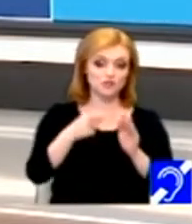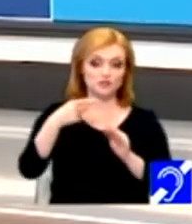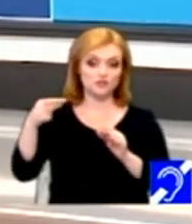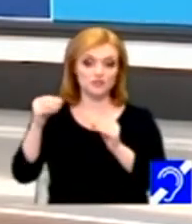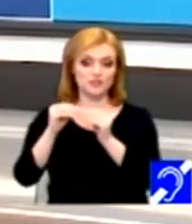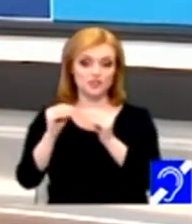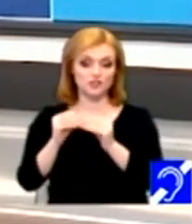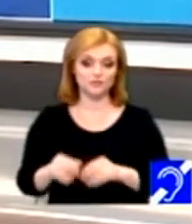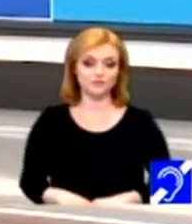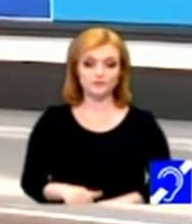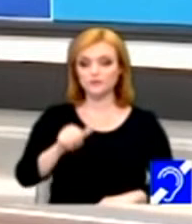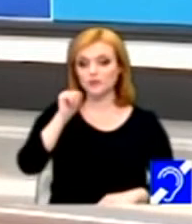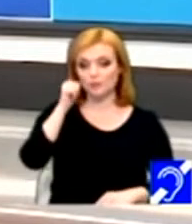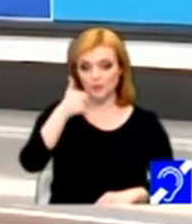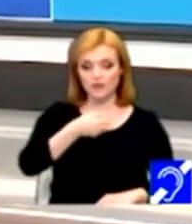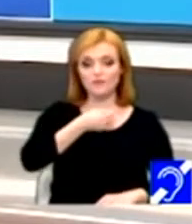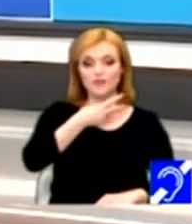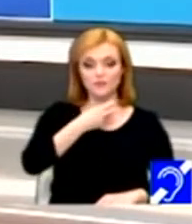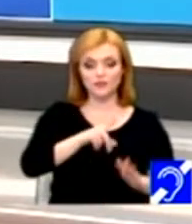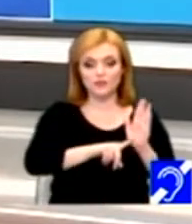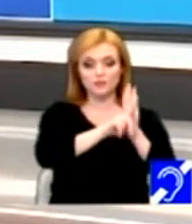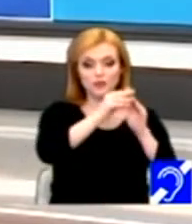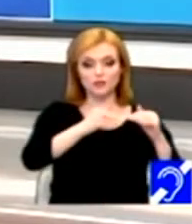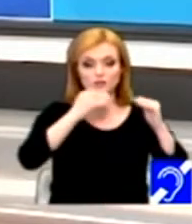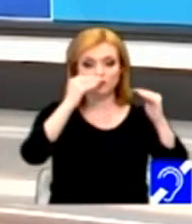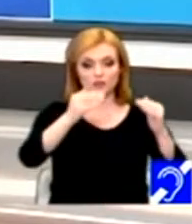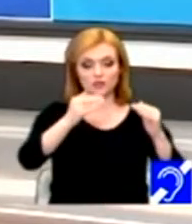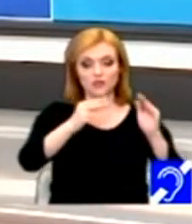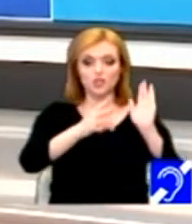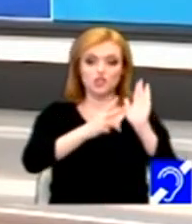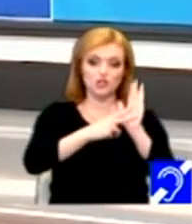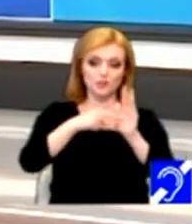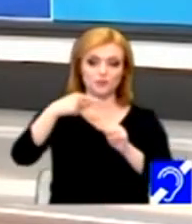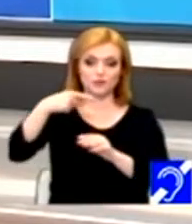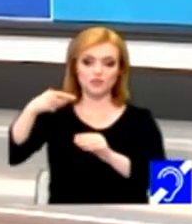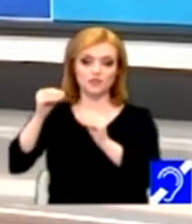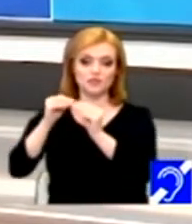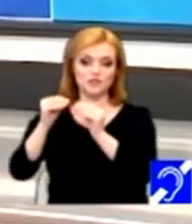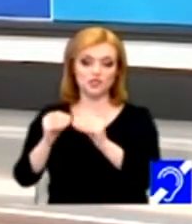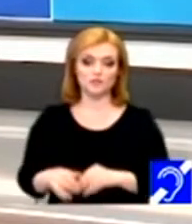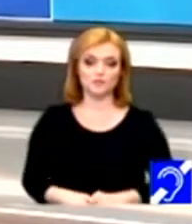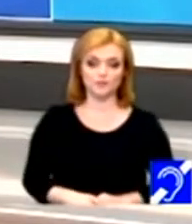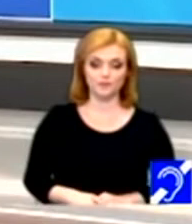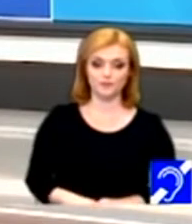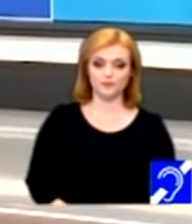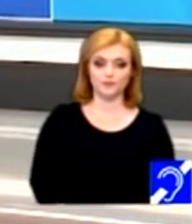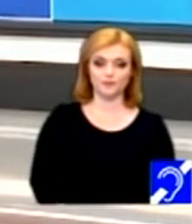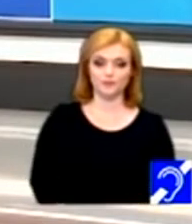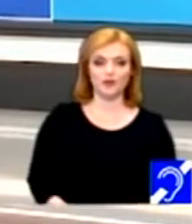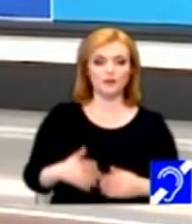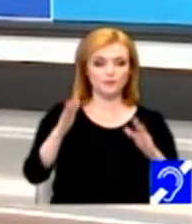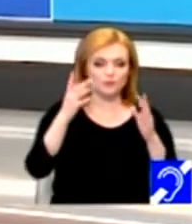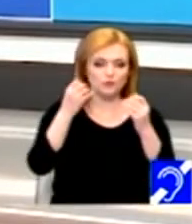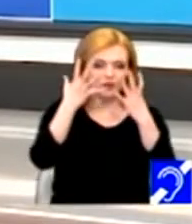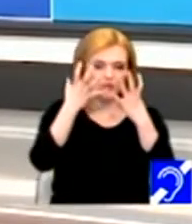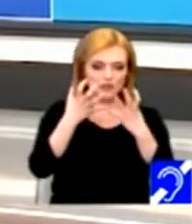10 grade Celsius. Mâine la amiază termometrele vor indica temperaturi cuprinse între 7 și 10 grade, dar aspectul vremii va fi destul de închis.